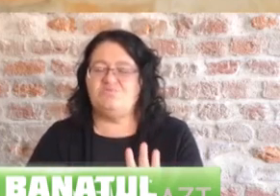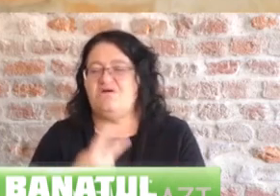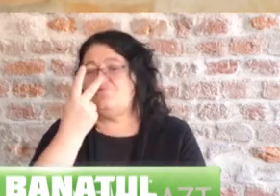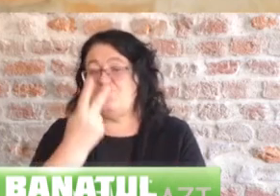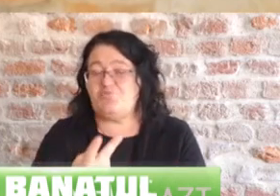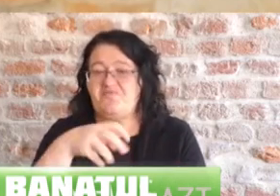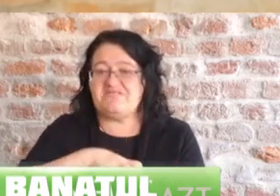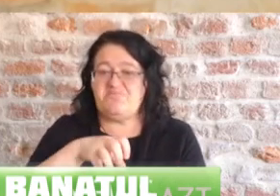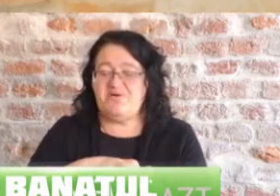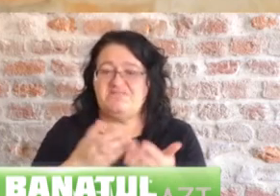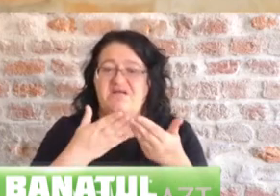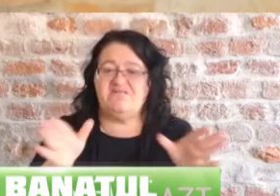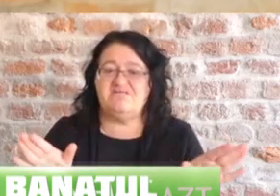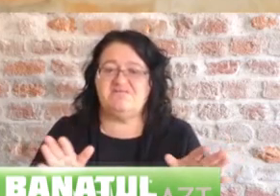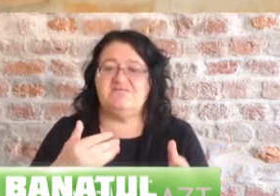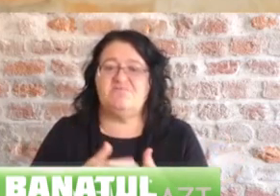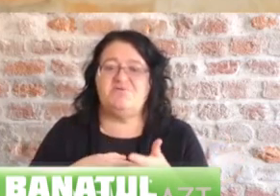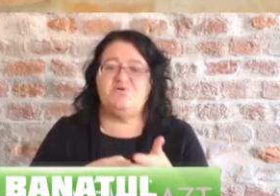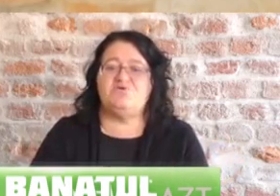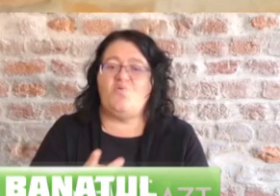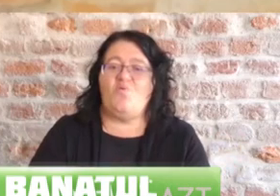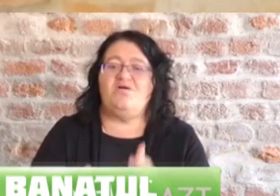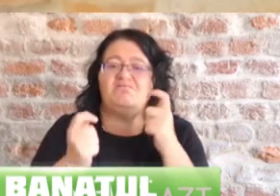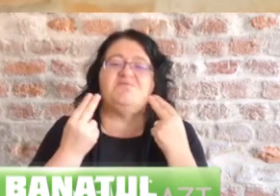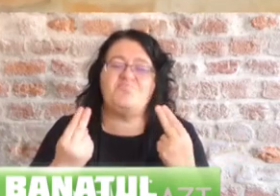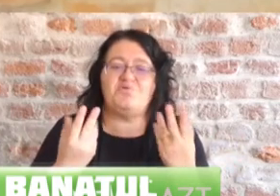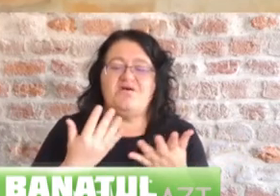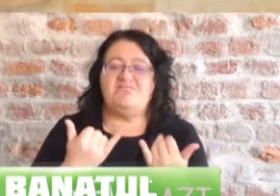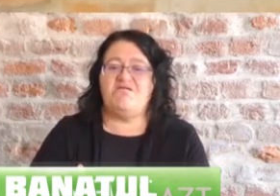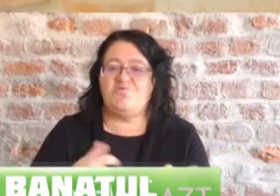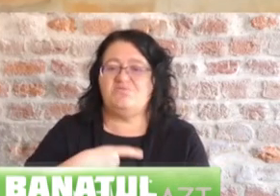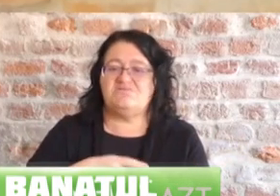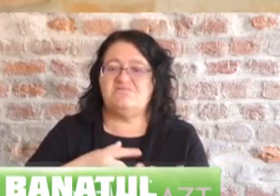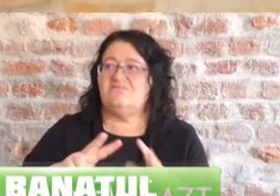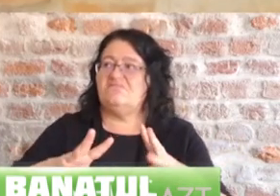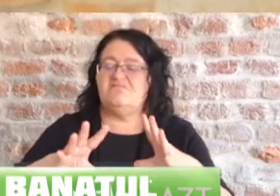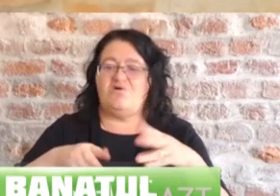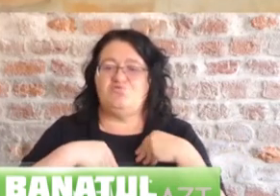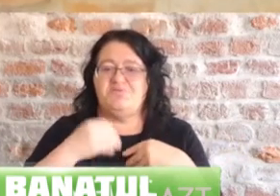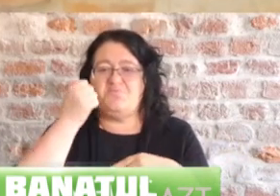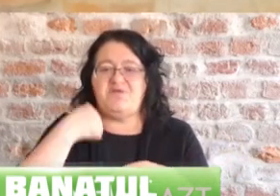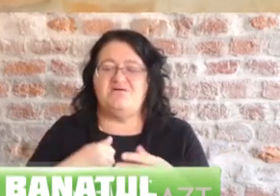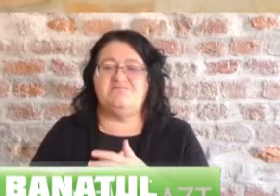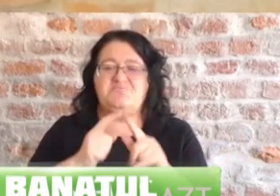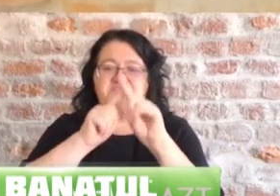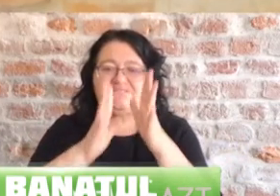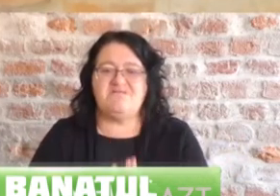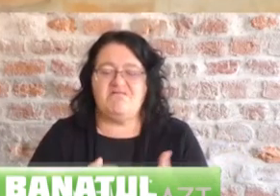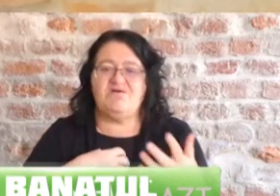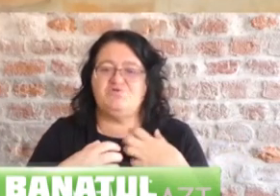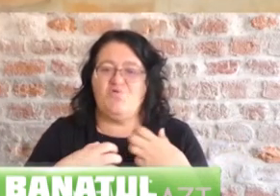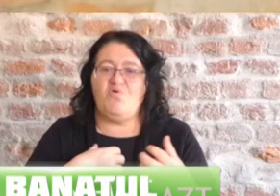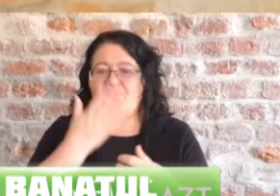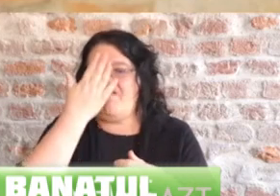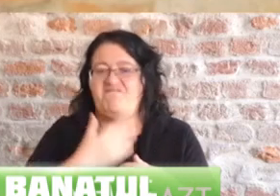ceea ce privește spațiile deschise adiacente acestor două clădiri importante care sunt acomodate în piață, Catedrala și Opera, jurul evaluează în